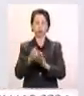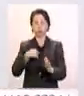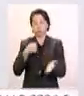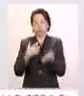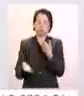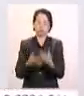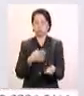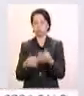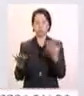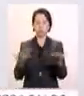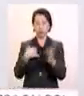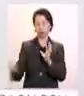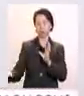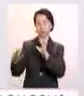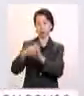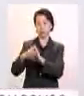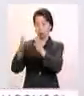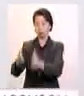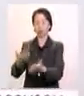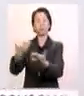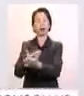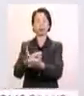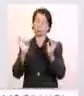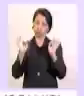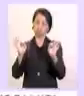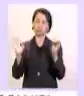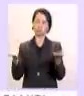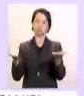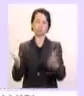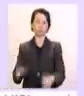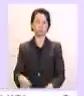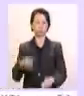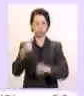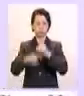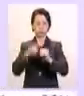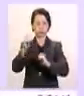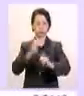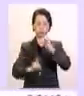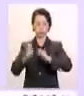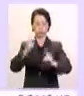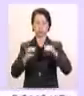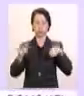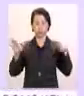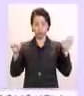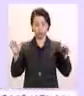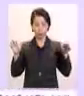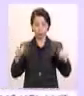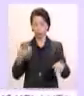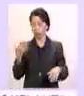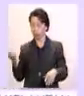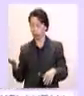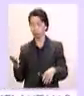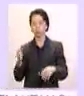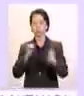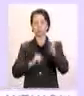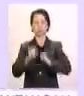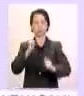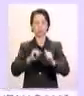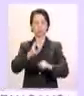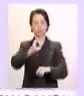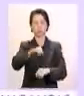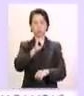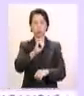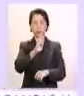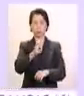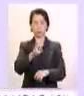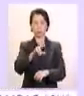kisah saya digabungkan dengan budak-budak baru. Mengenai Teater Malaikat, Rashdan memegang watak sebagai Jibril